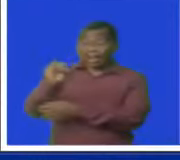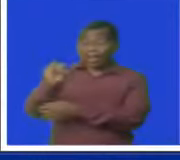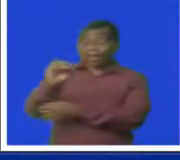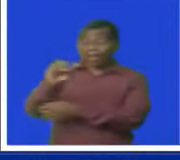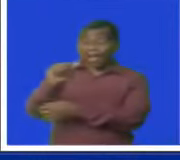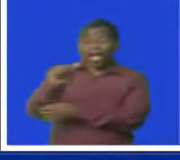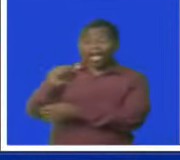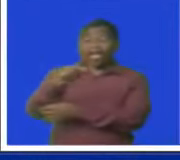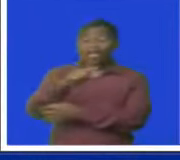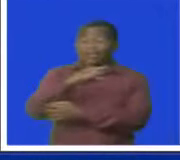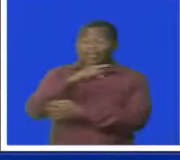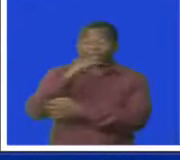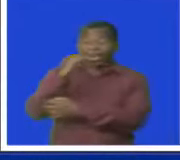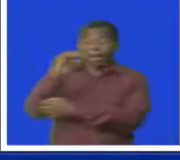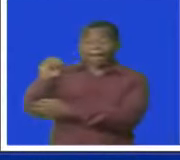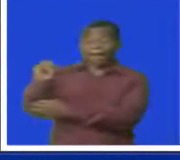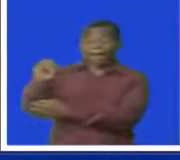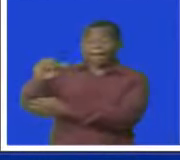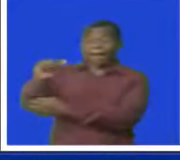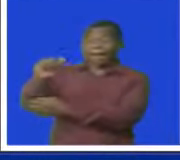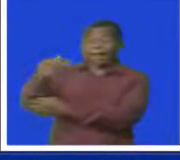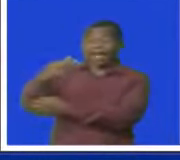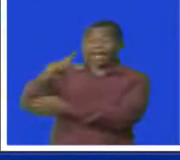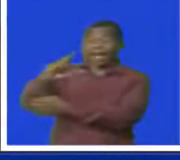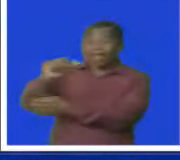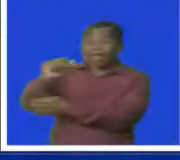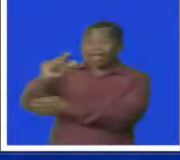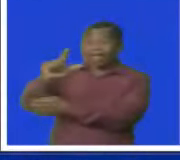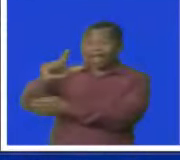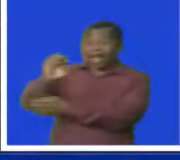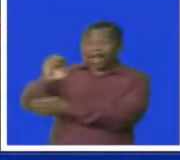umphathi walelibandla uthi kuyathokotisa kubona kuvusetelwa